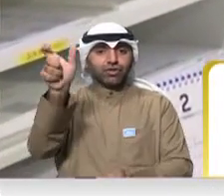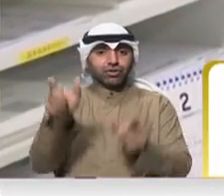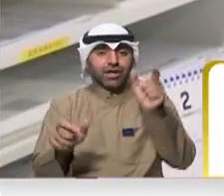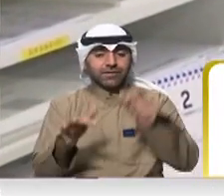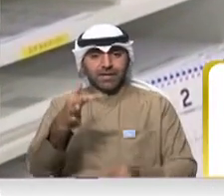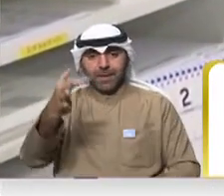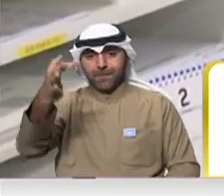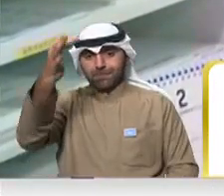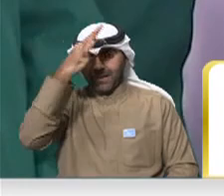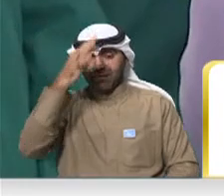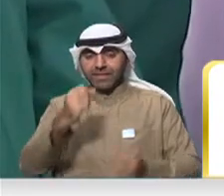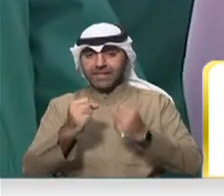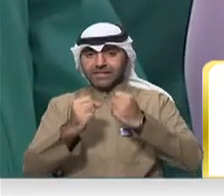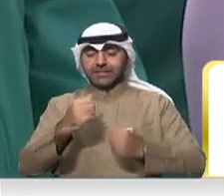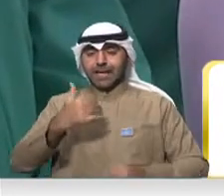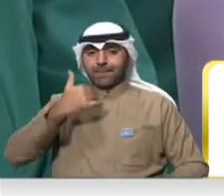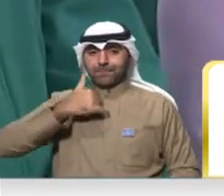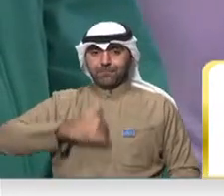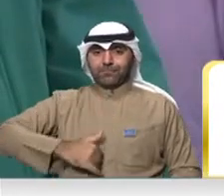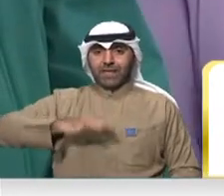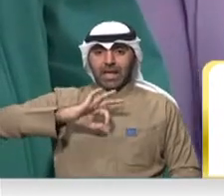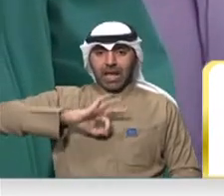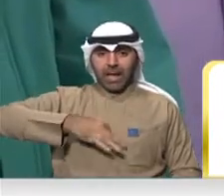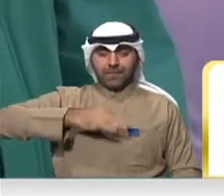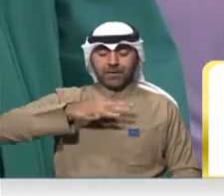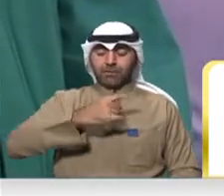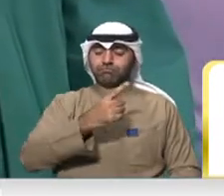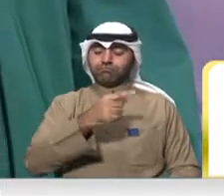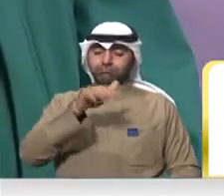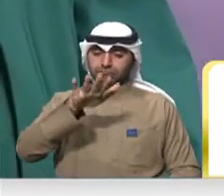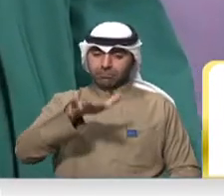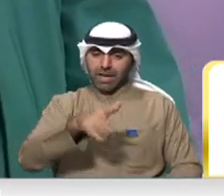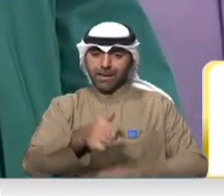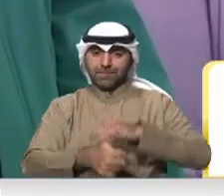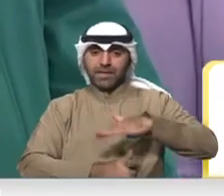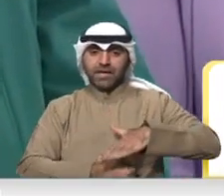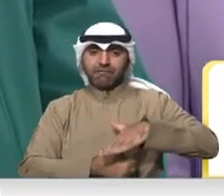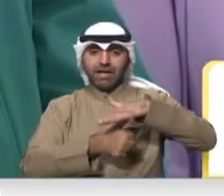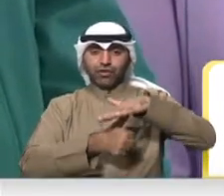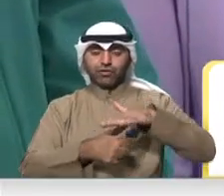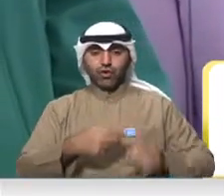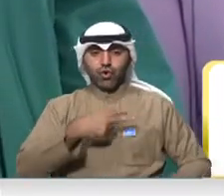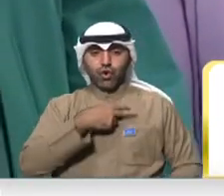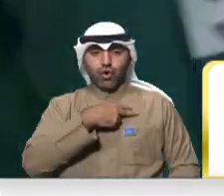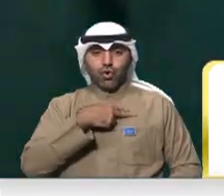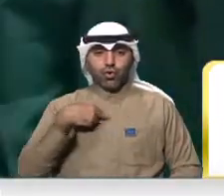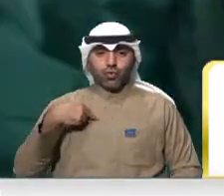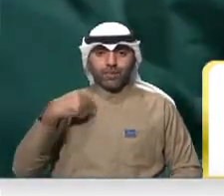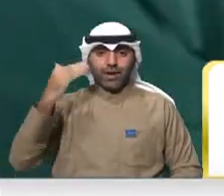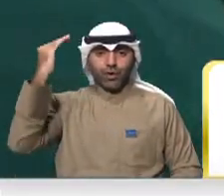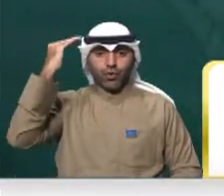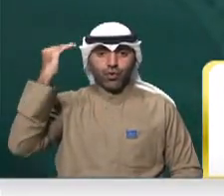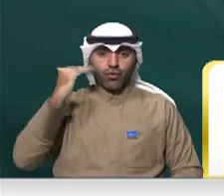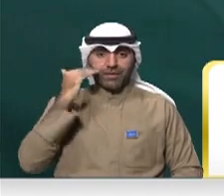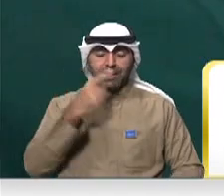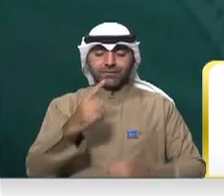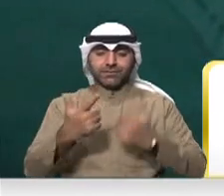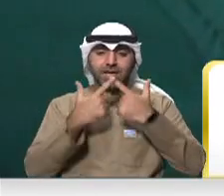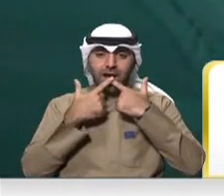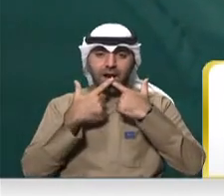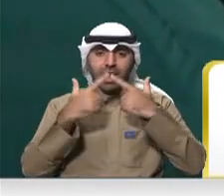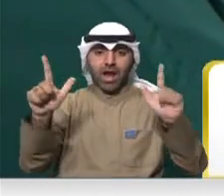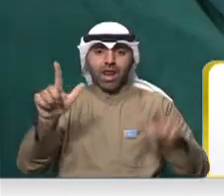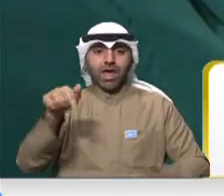الجنوبية حالة التأهب الصحي إلى أعلى مستوى. ويقول أحد الأطباء المحتجين إنه على الحكومة